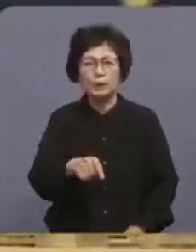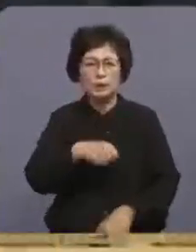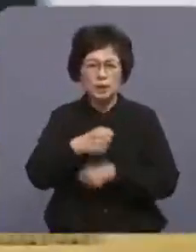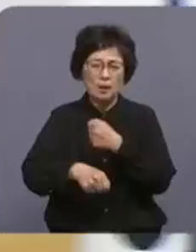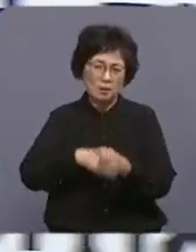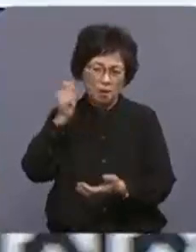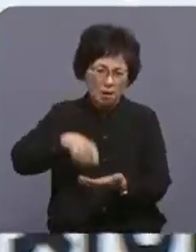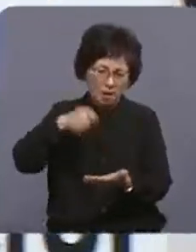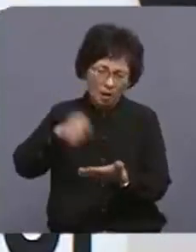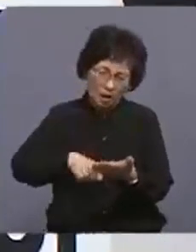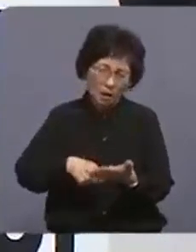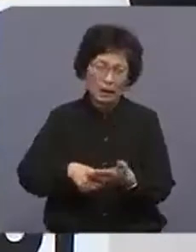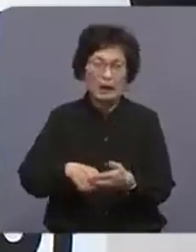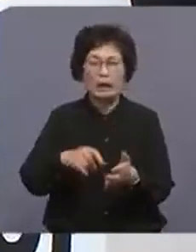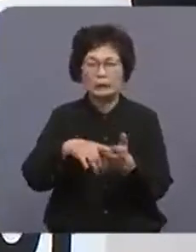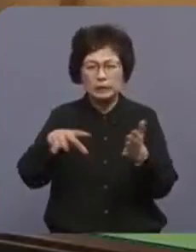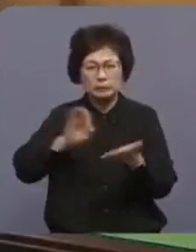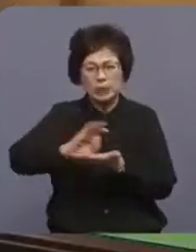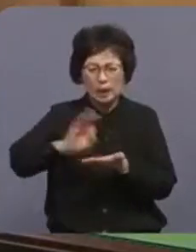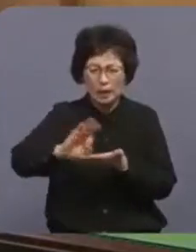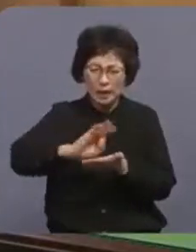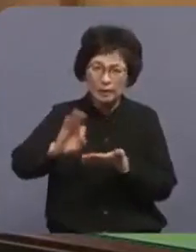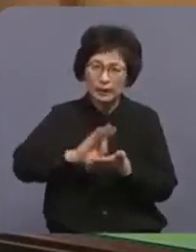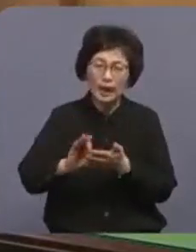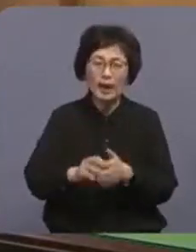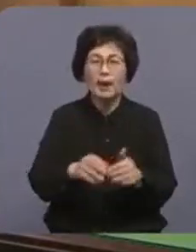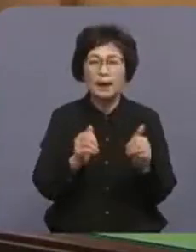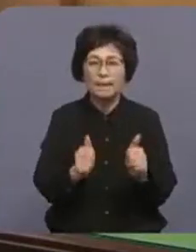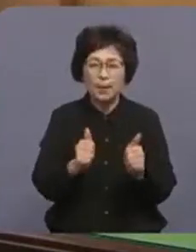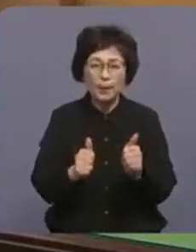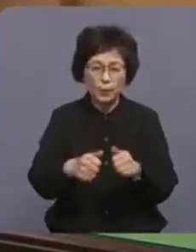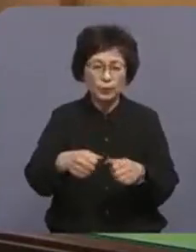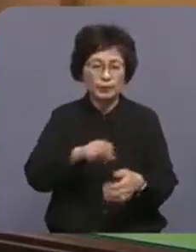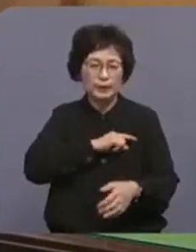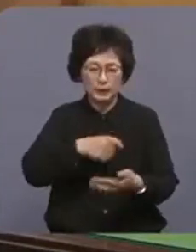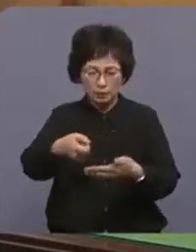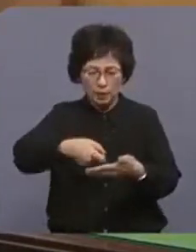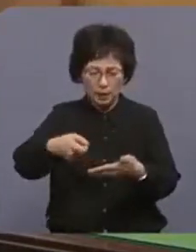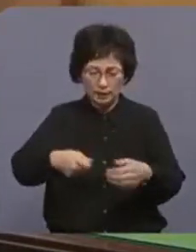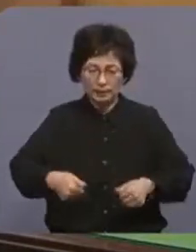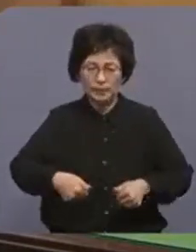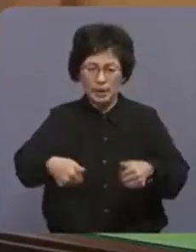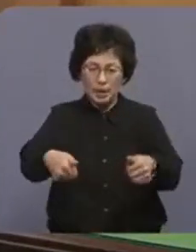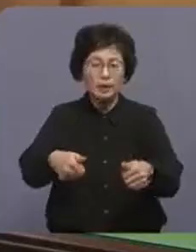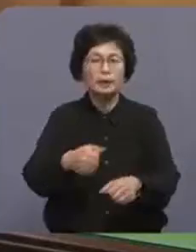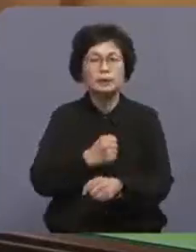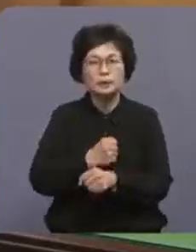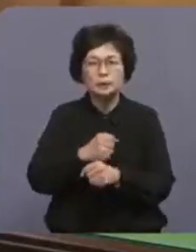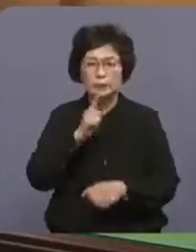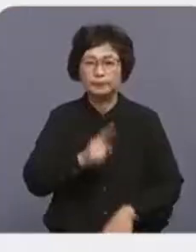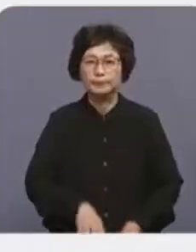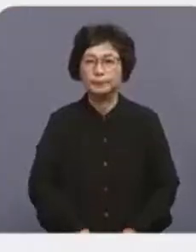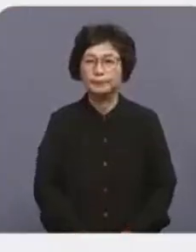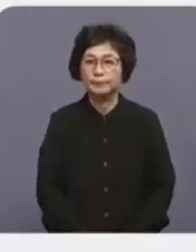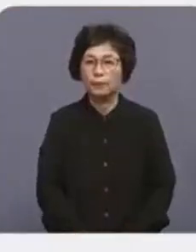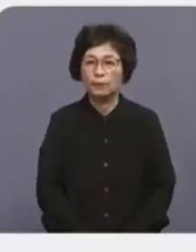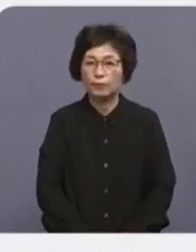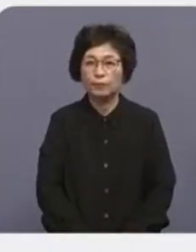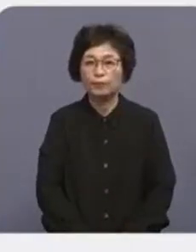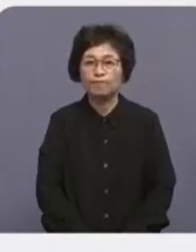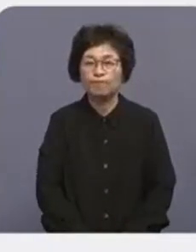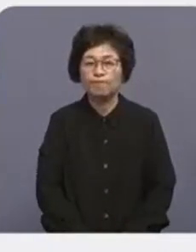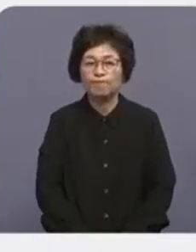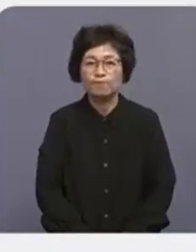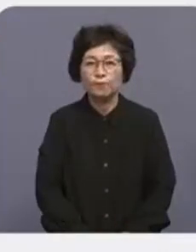행정에다 막대한 예산까지 쏟아부었다며 법무부에 탄원서를 제출하는 등 집단 행동을 예고했습니다. 시민의